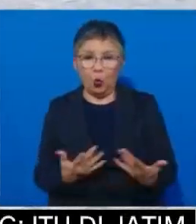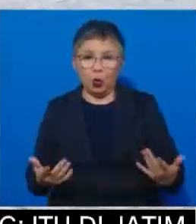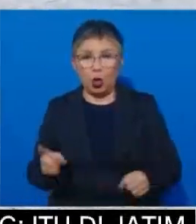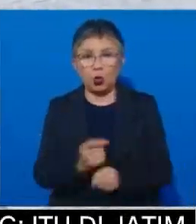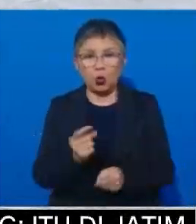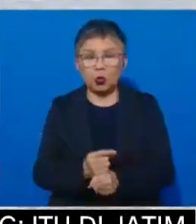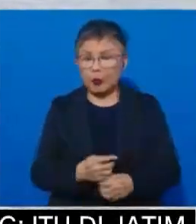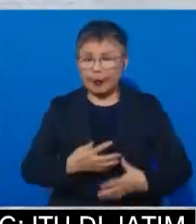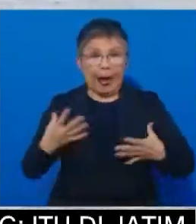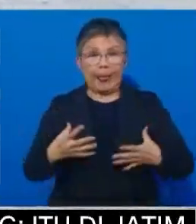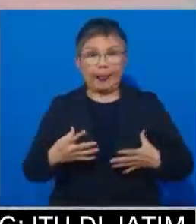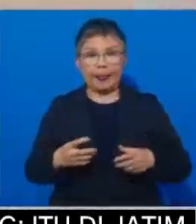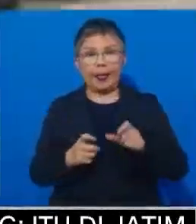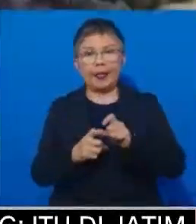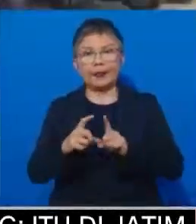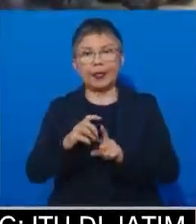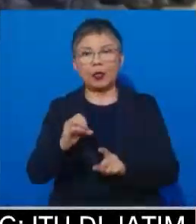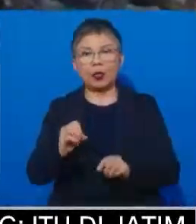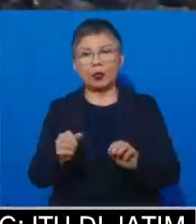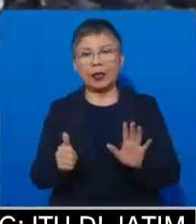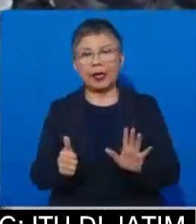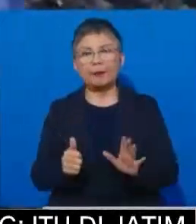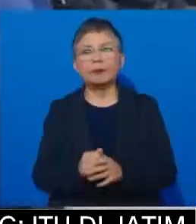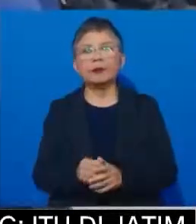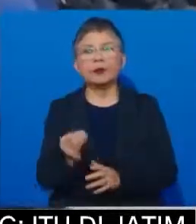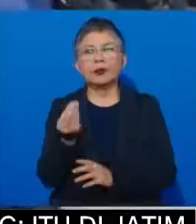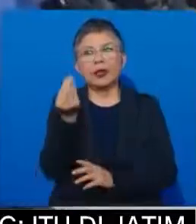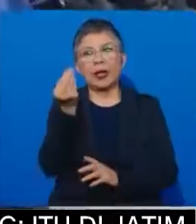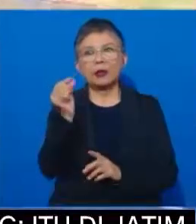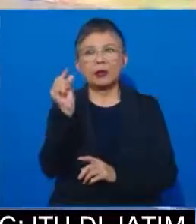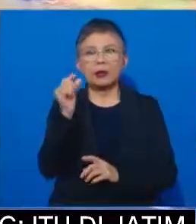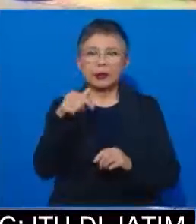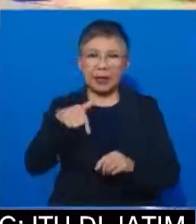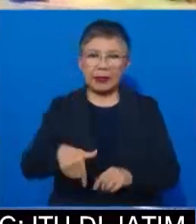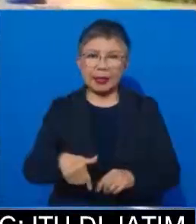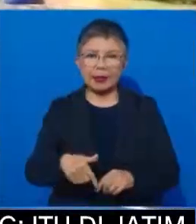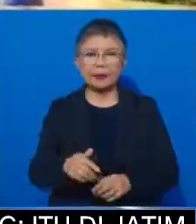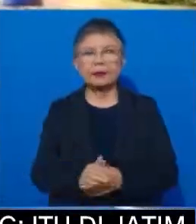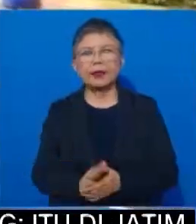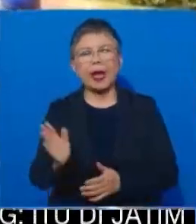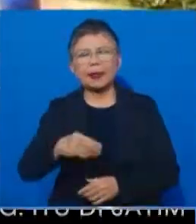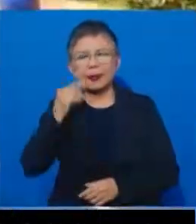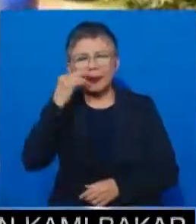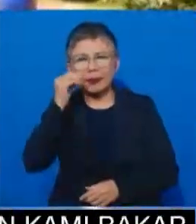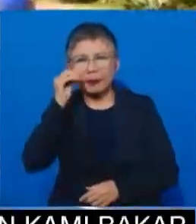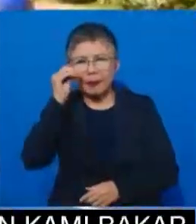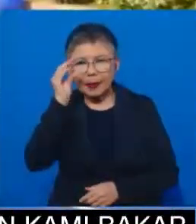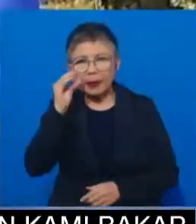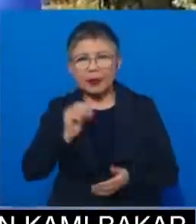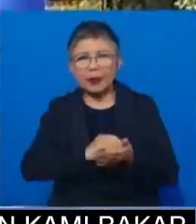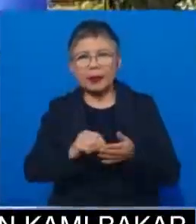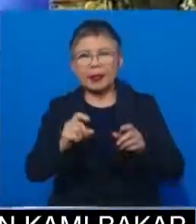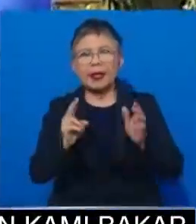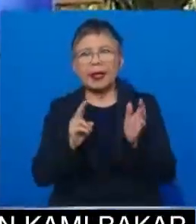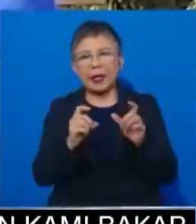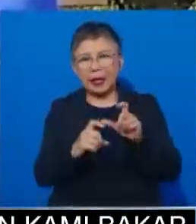guru dan siswa di sekolah dasar 06 pagi Petukangan Pesanggrahan Jakarta Selatan Selasa pagi. Korban berinisial